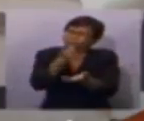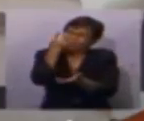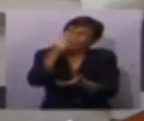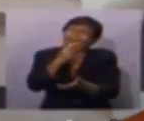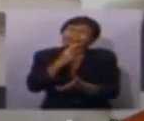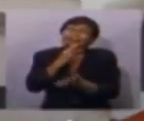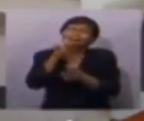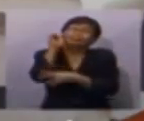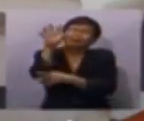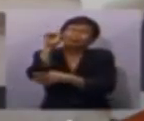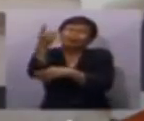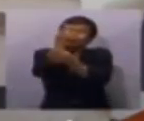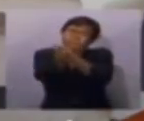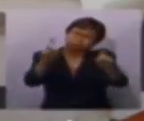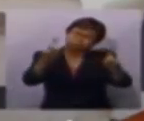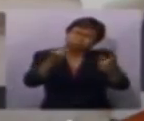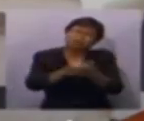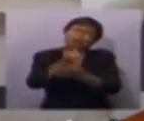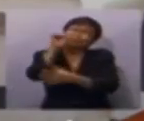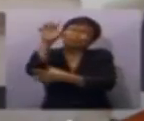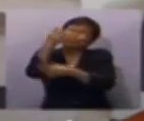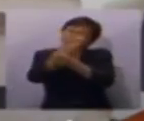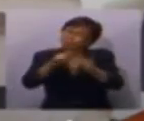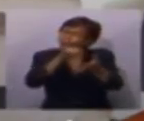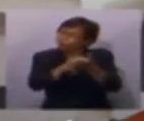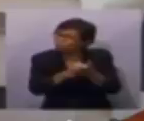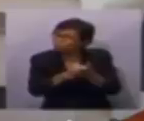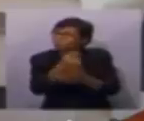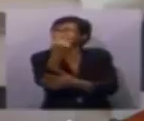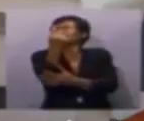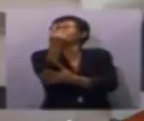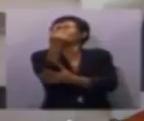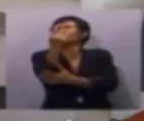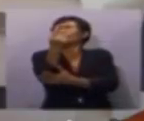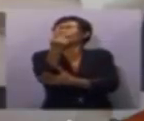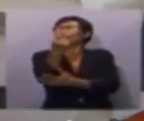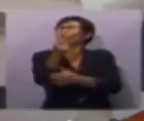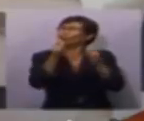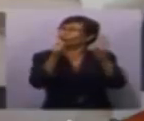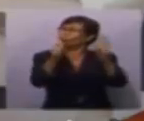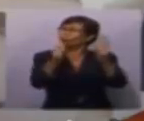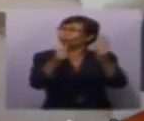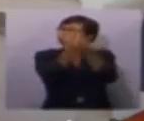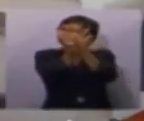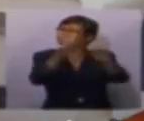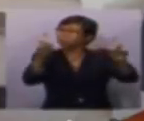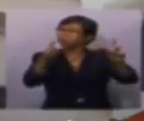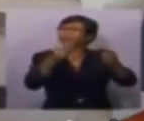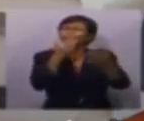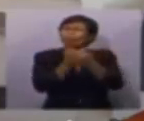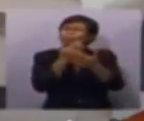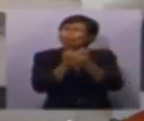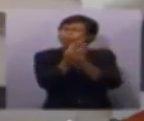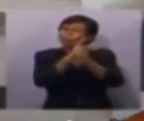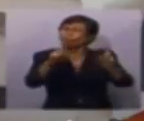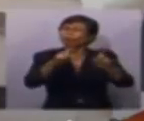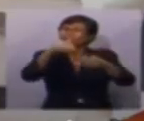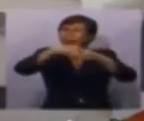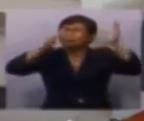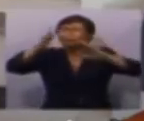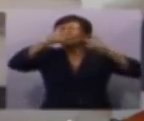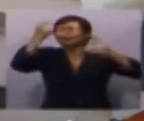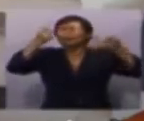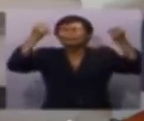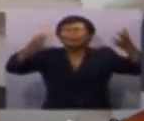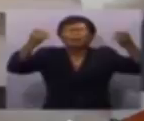tadi, festival demokrasi. Adakah doktor melihat itu juga satu kesuburan demokrasi di negara ini kerana wujud